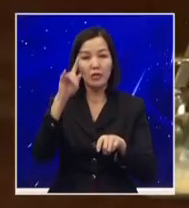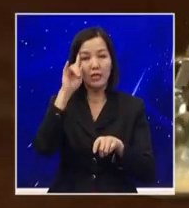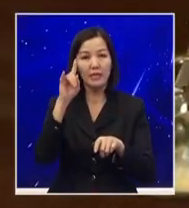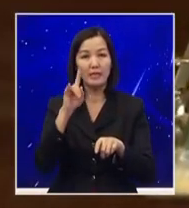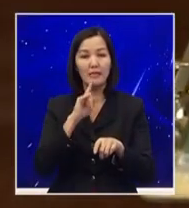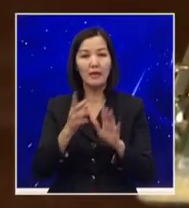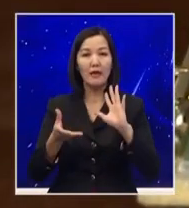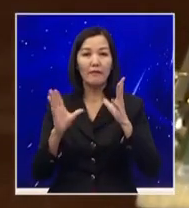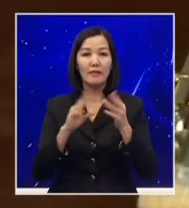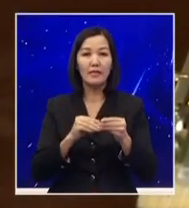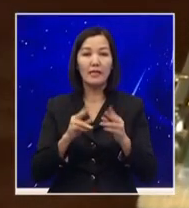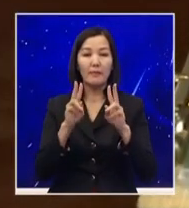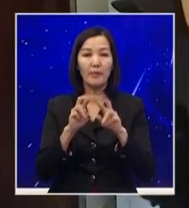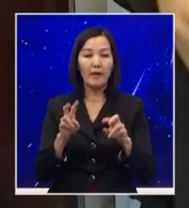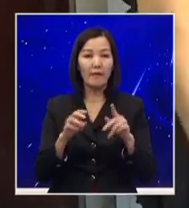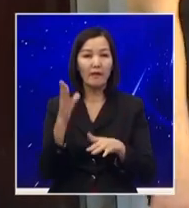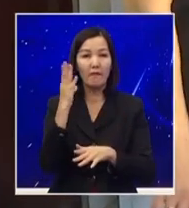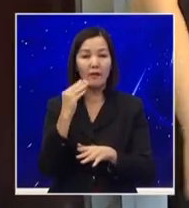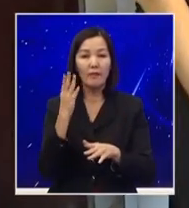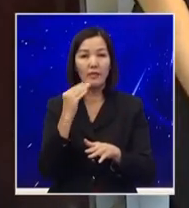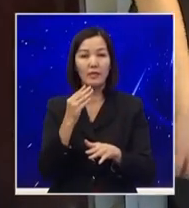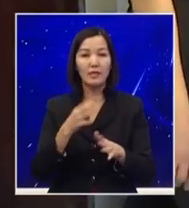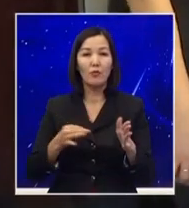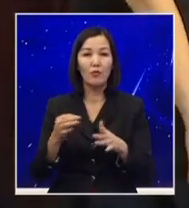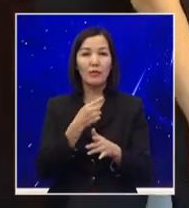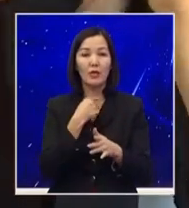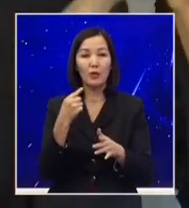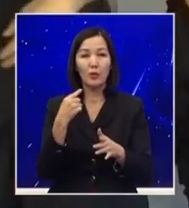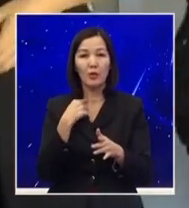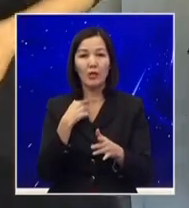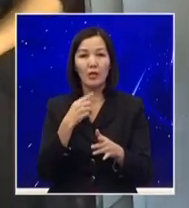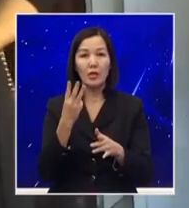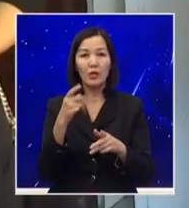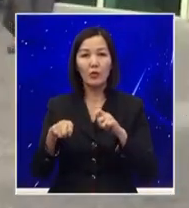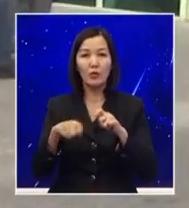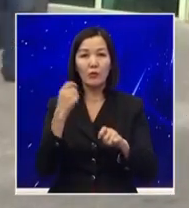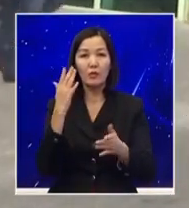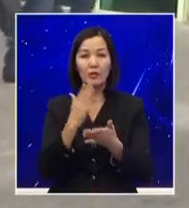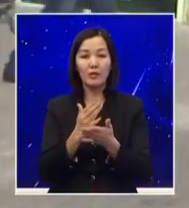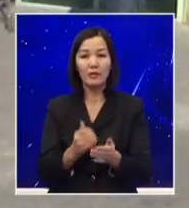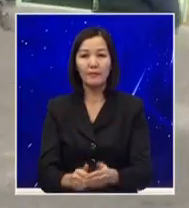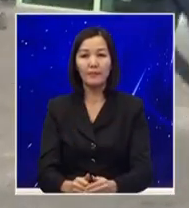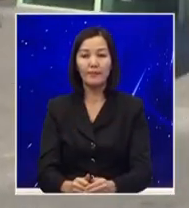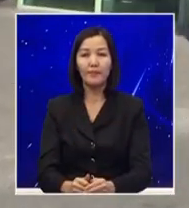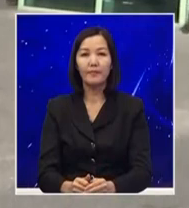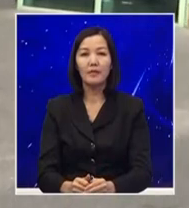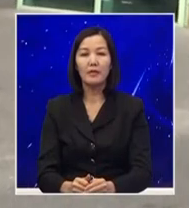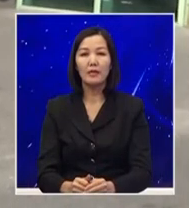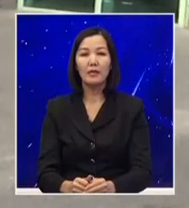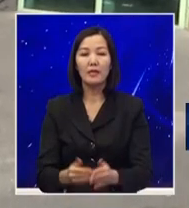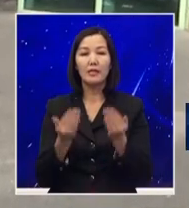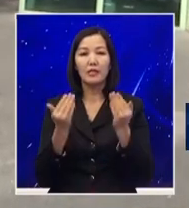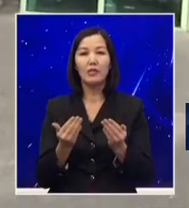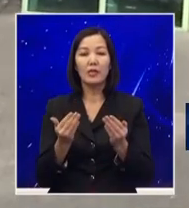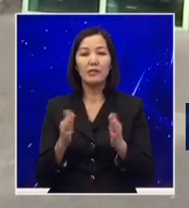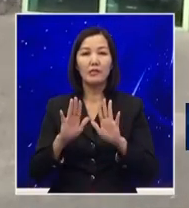В целом, по результатам проверки в областном центре только за один день выявлено более трех нарушений. В целом ситуация в